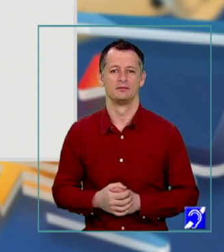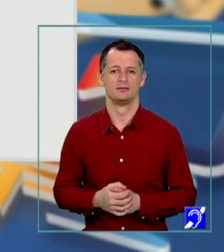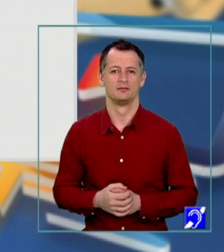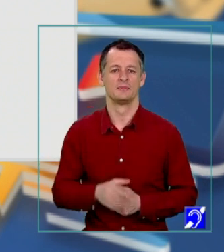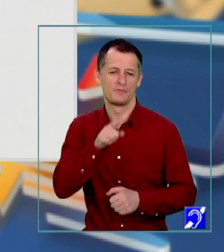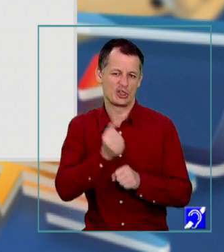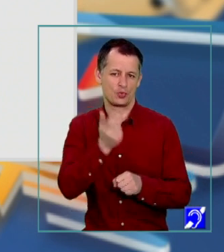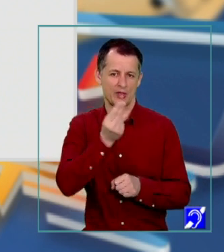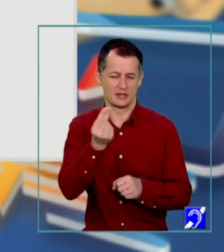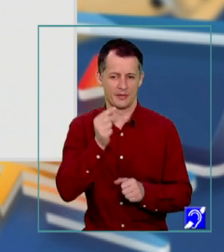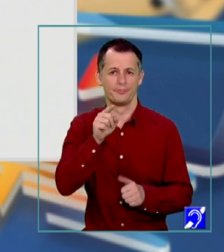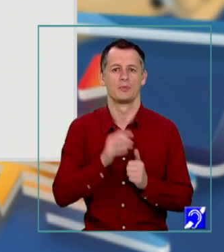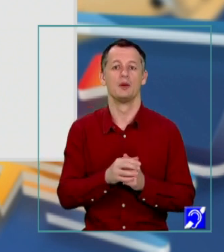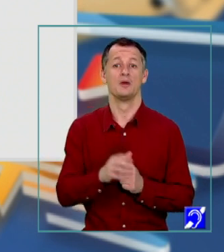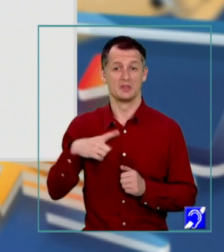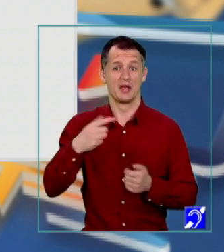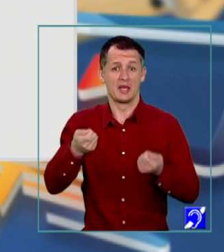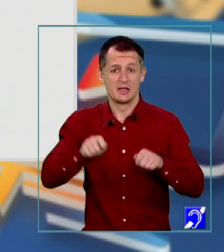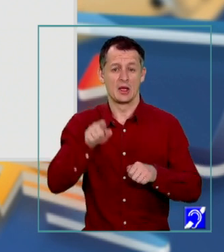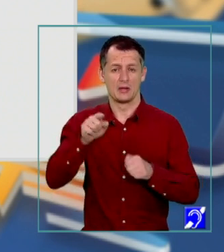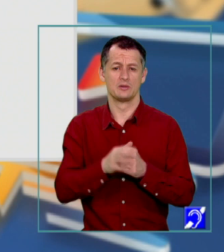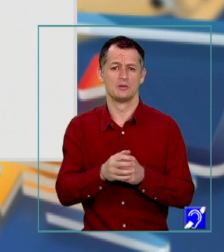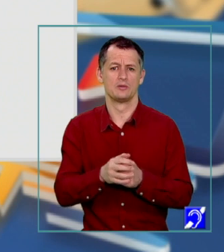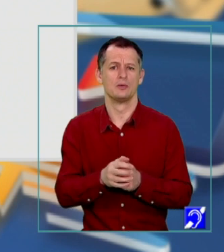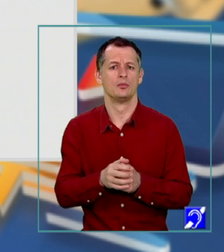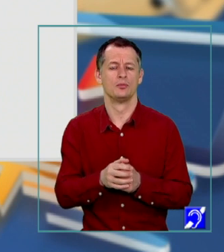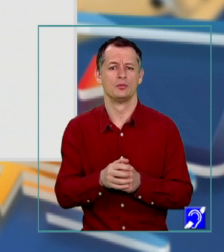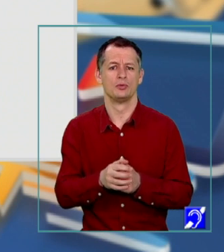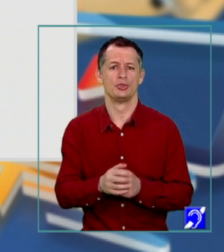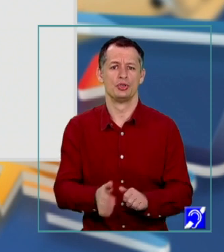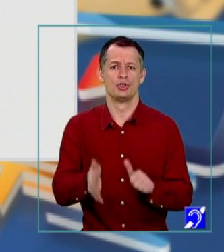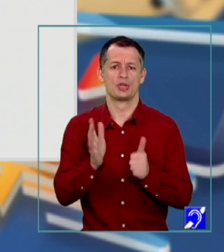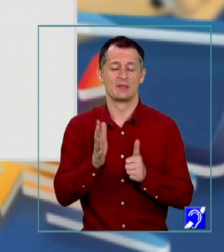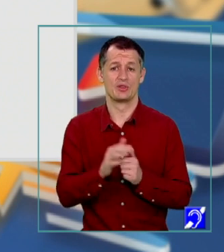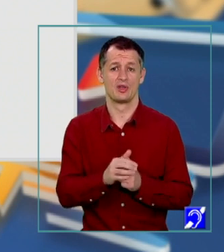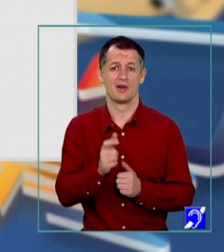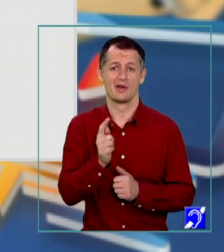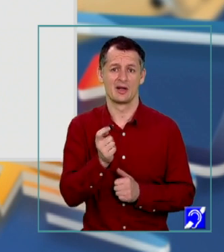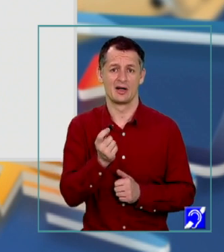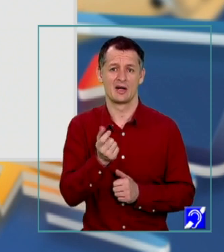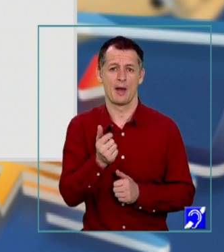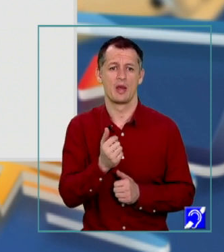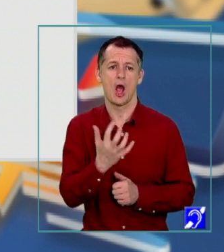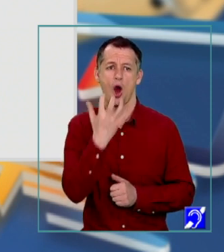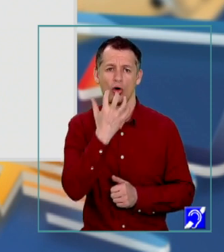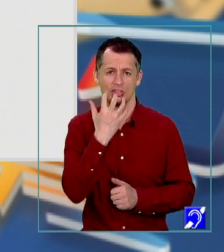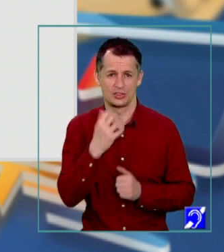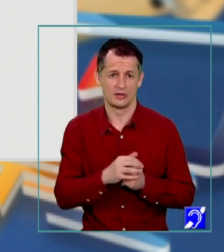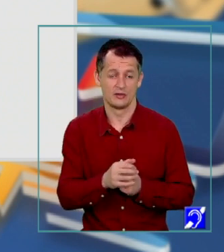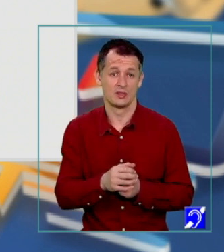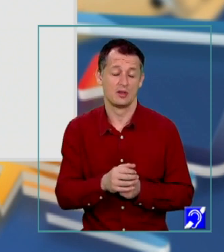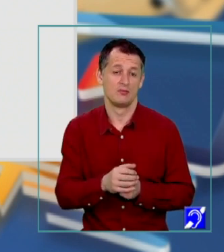vas, în vas este închisă o masă de 16 grame de oxigen, considerat gaz ideal,